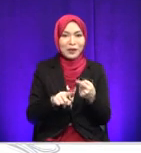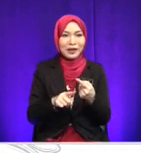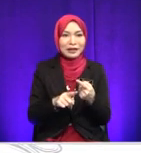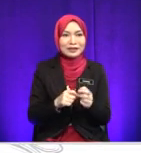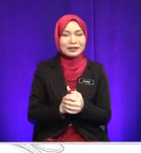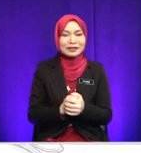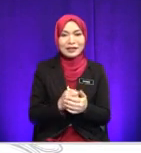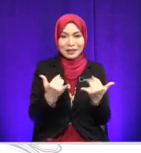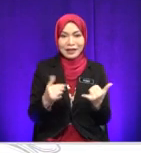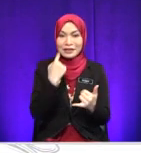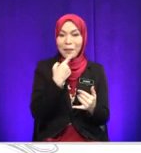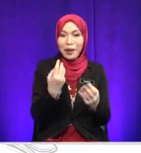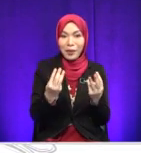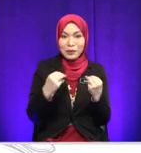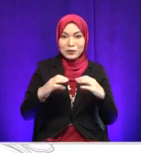Puniten, silakan Puniten.